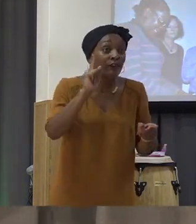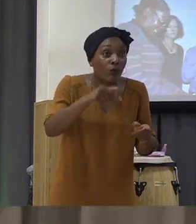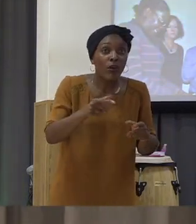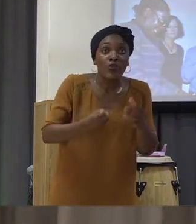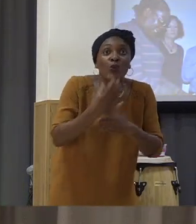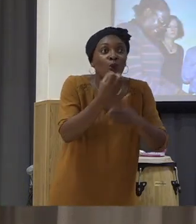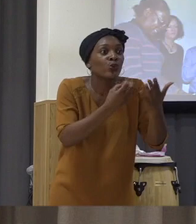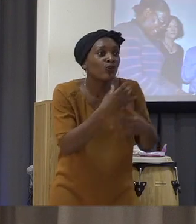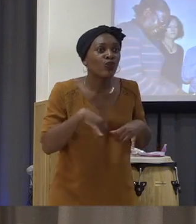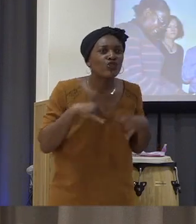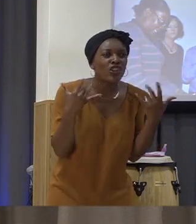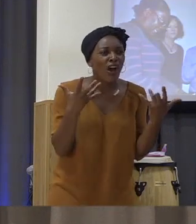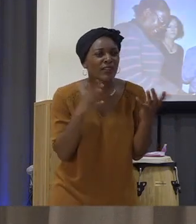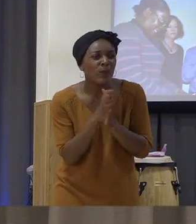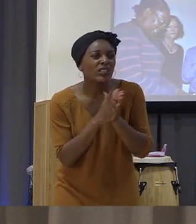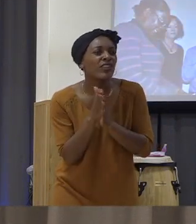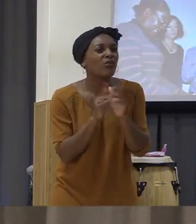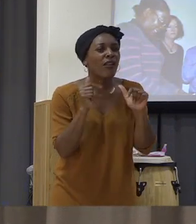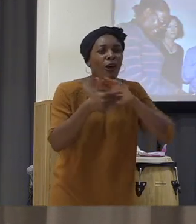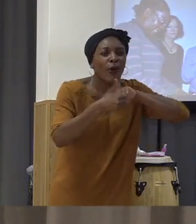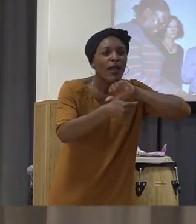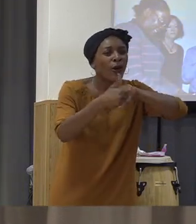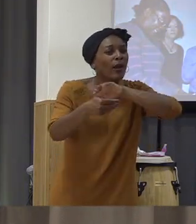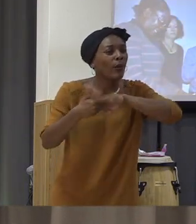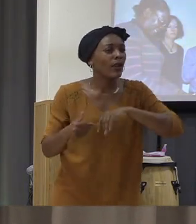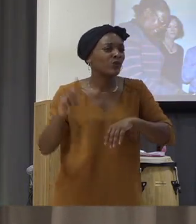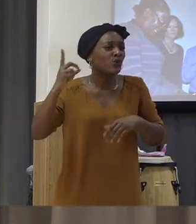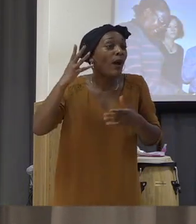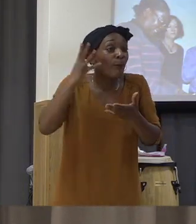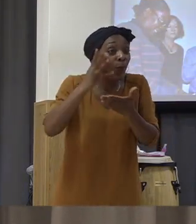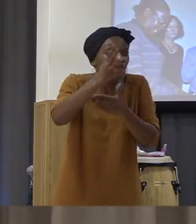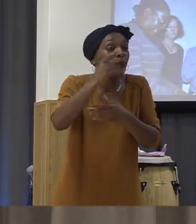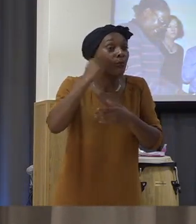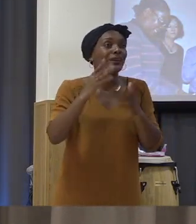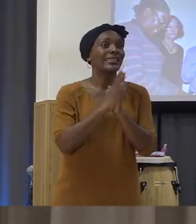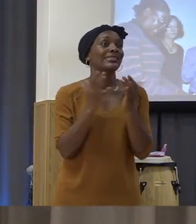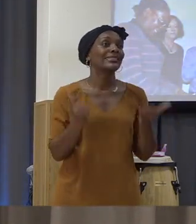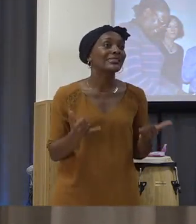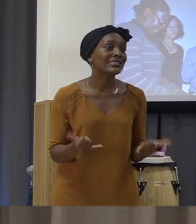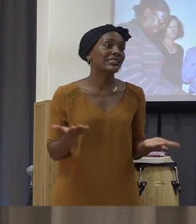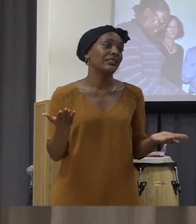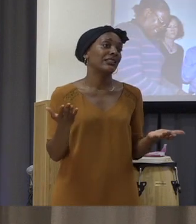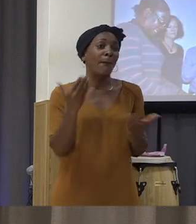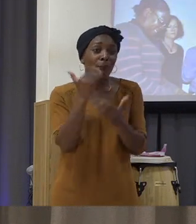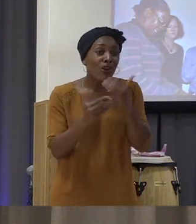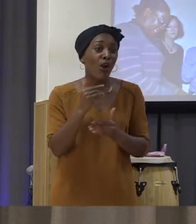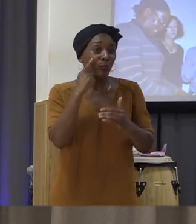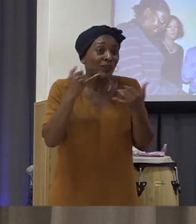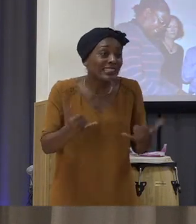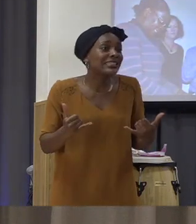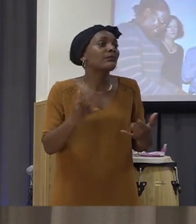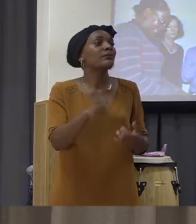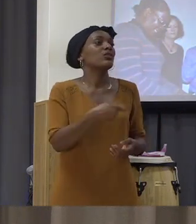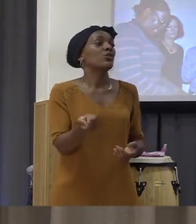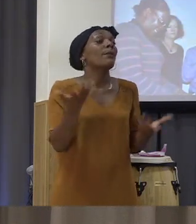si on est participant. Dieu a des plans pour son Église. Dieu a des projets pour son Église.